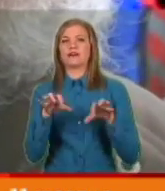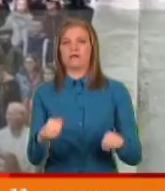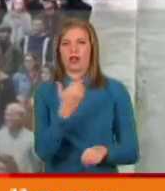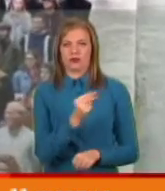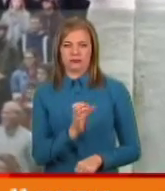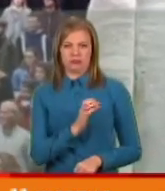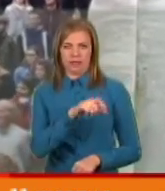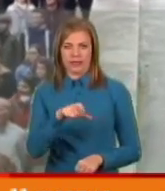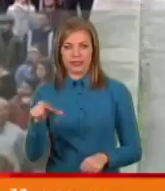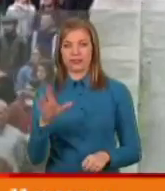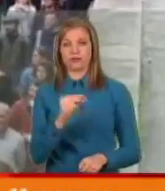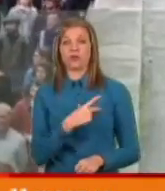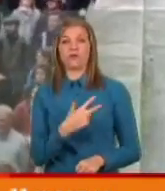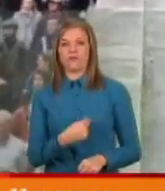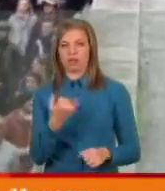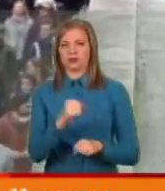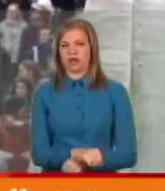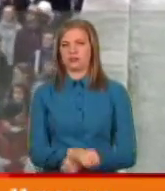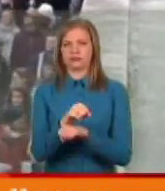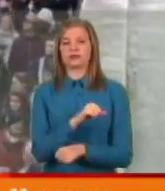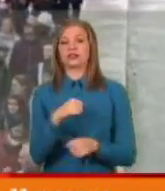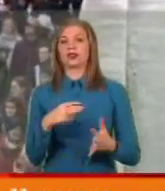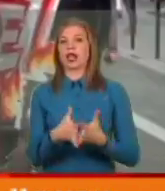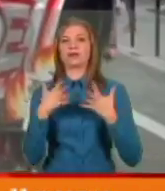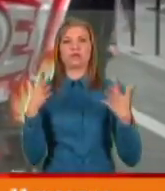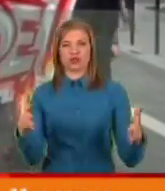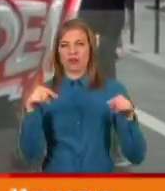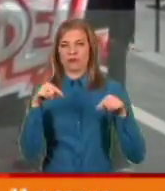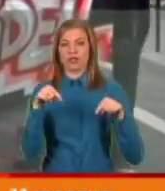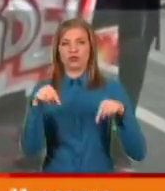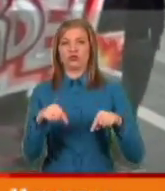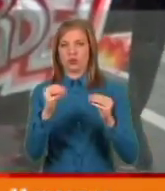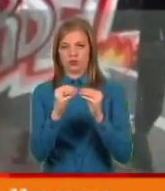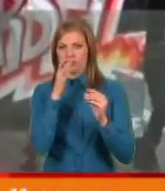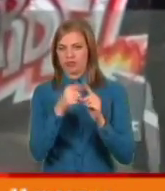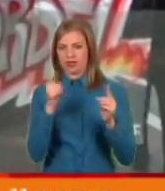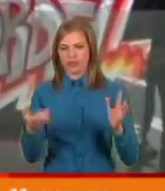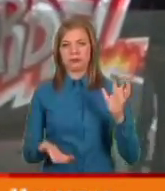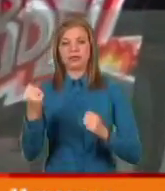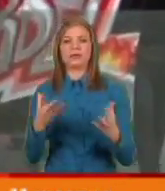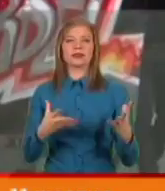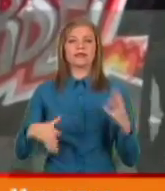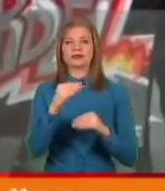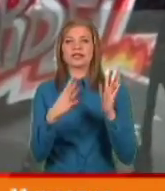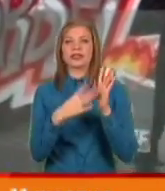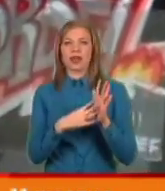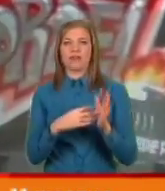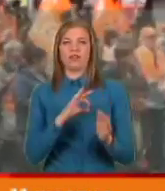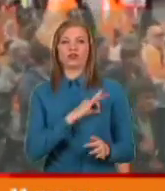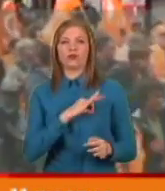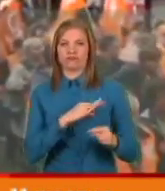багатіїв. У Франції триває страйк, наймасштабніший цього десятиліття. Його підтримали всі 9